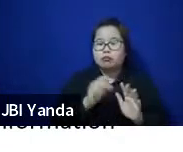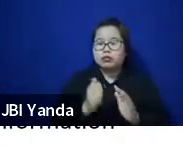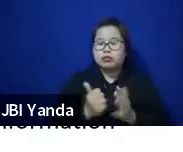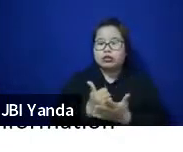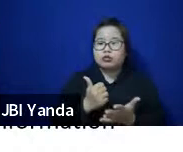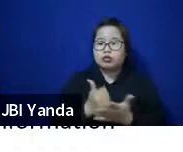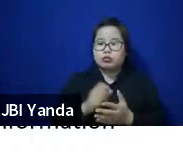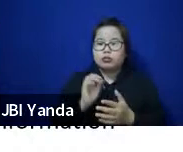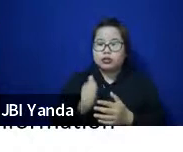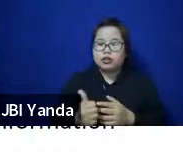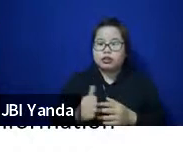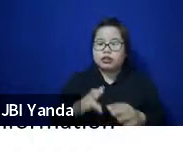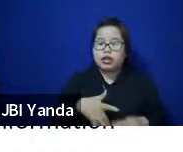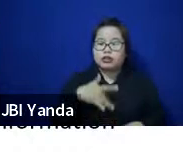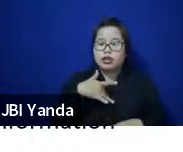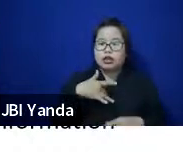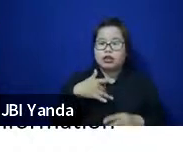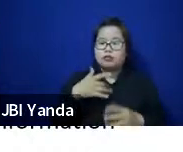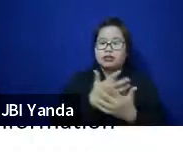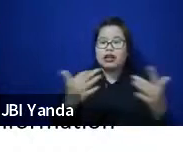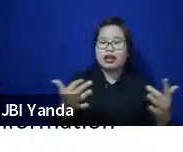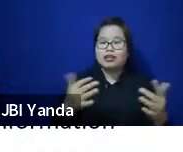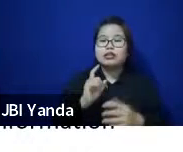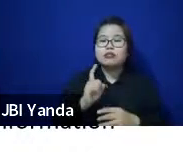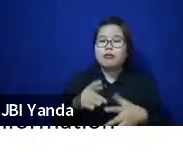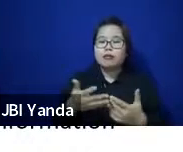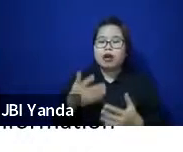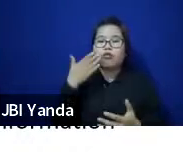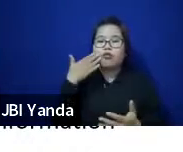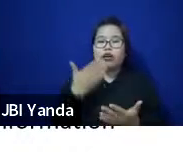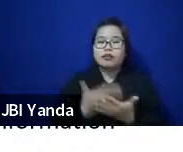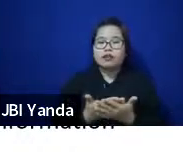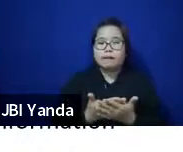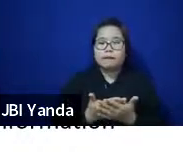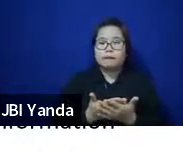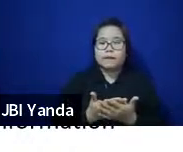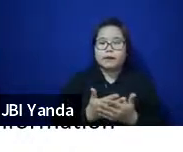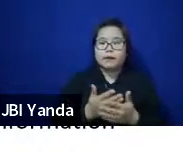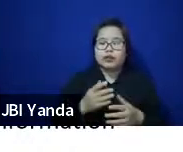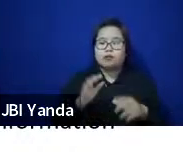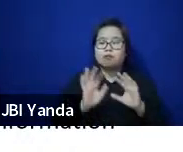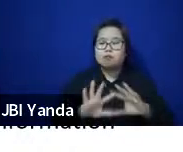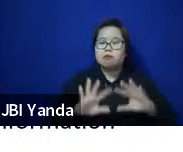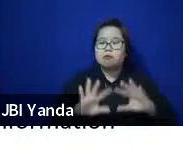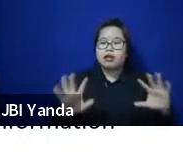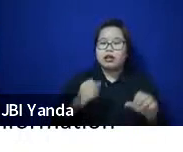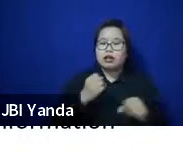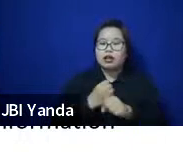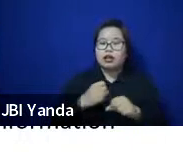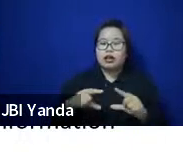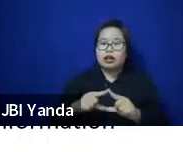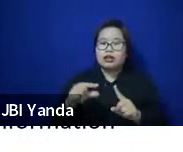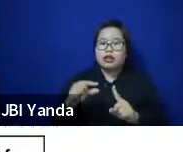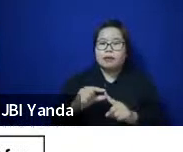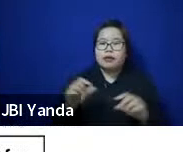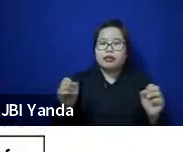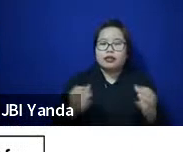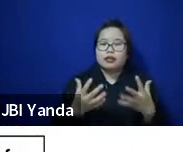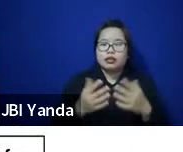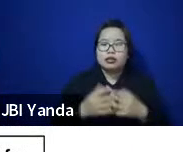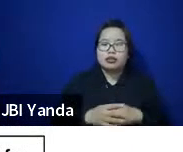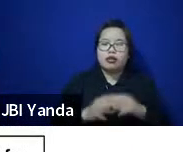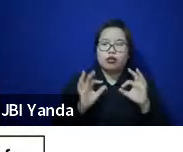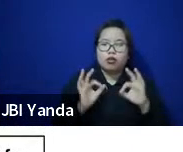sampai kepada masyarakat. Karena memang faktanya masih ada banyak gap yang terjadi. Nah, ini